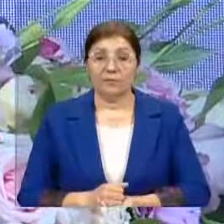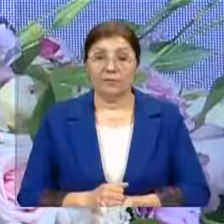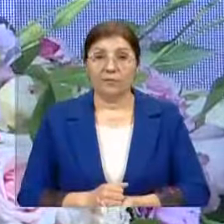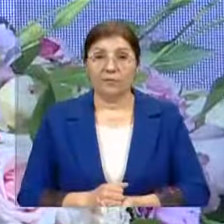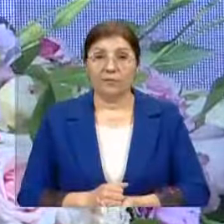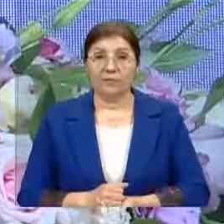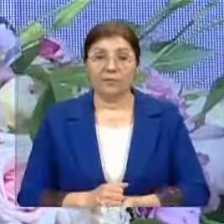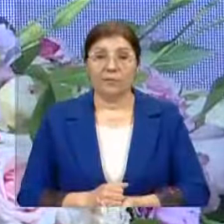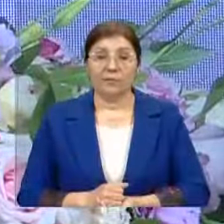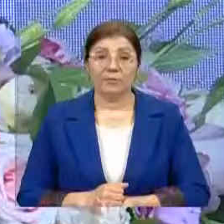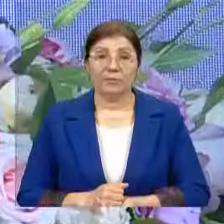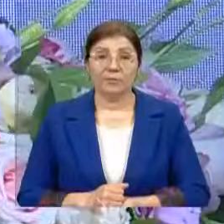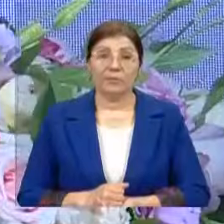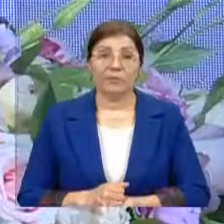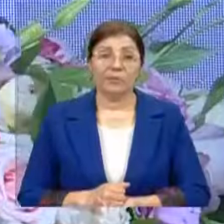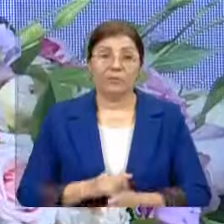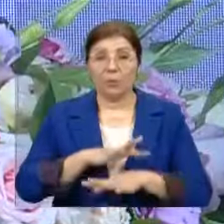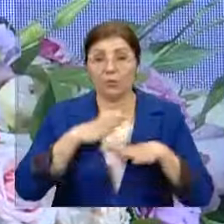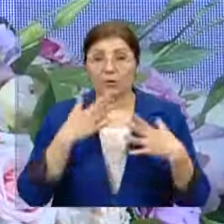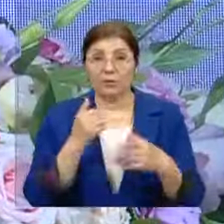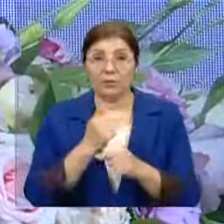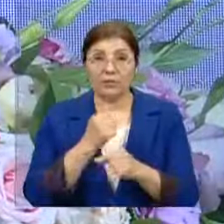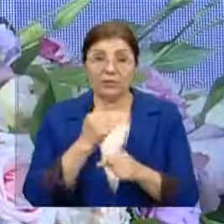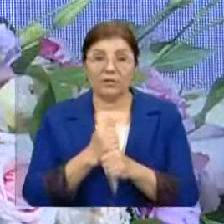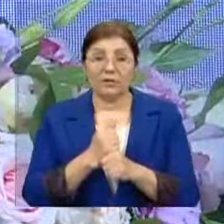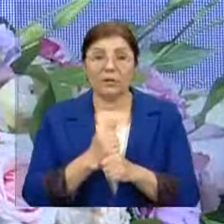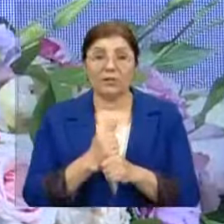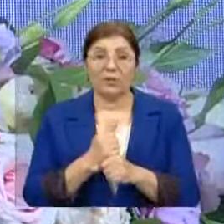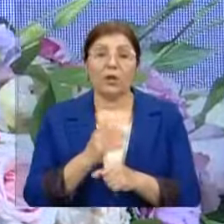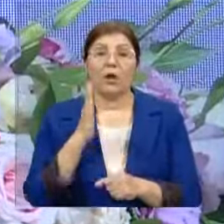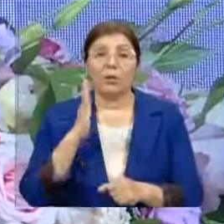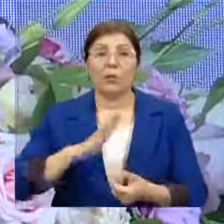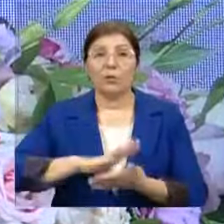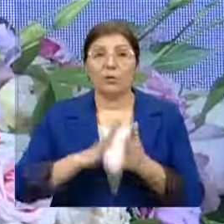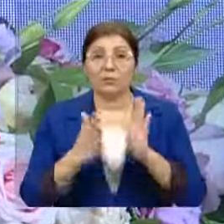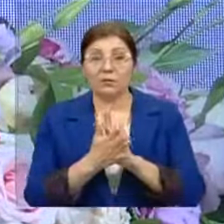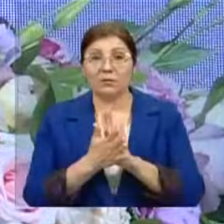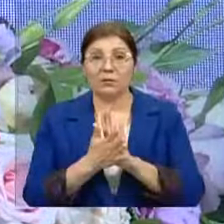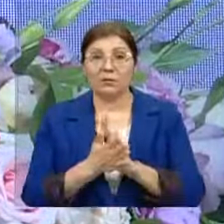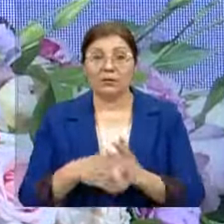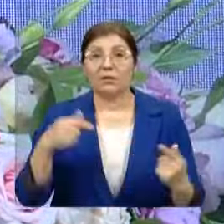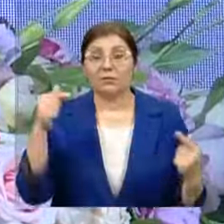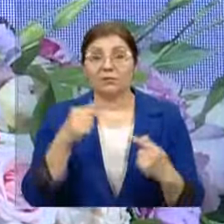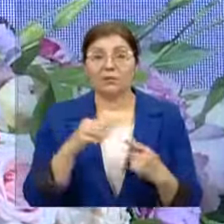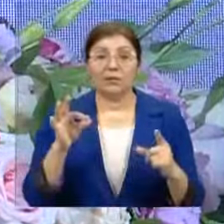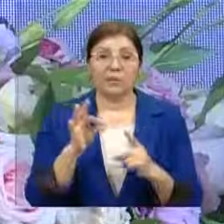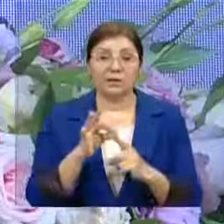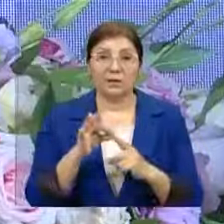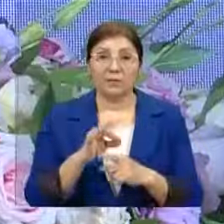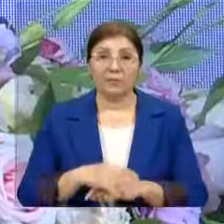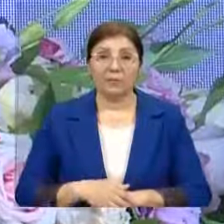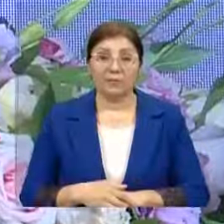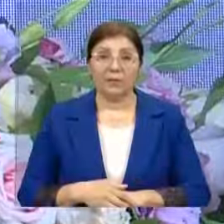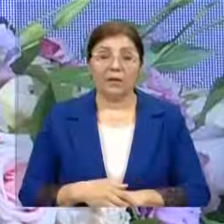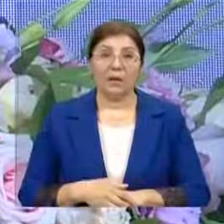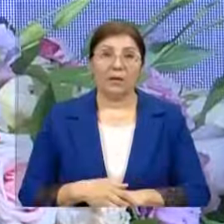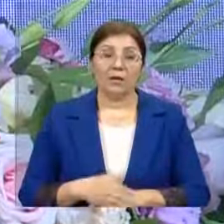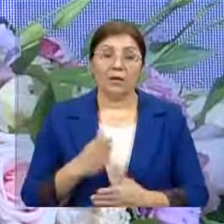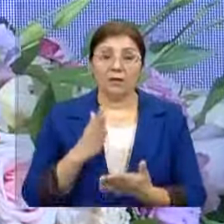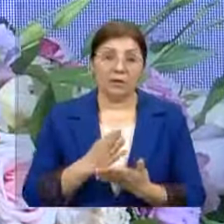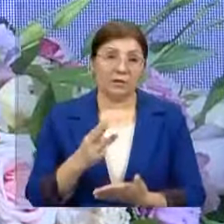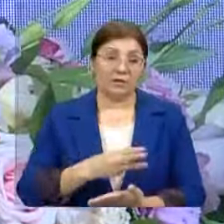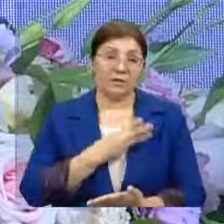такие мероприятия создавать благоприятные условия и соответствует всем стандартам. Я думаю, у нас есть и